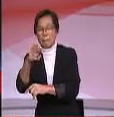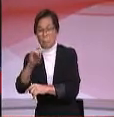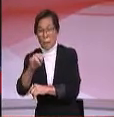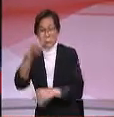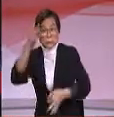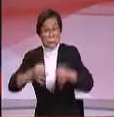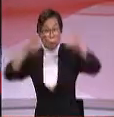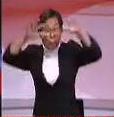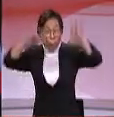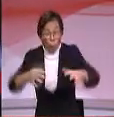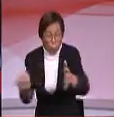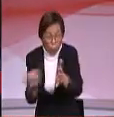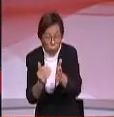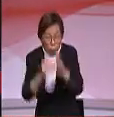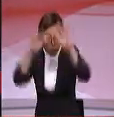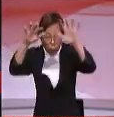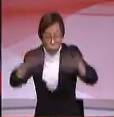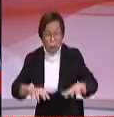pada malam ini